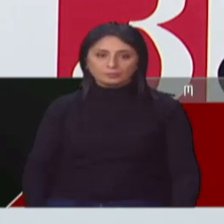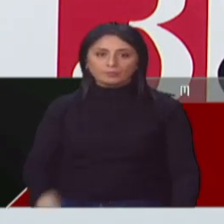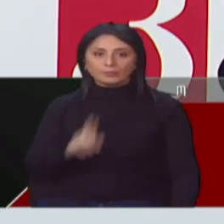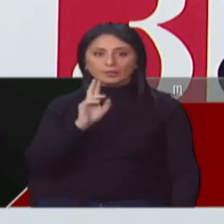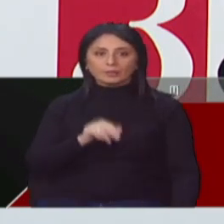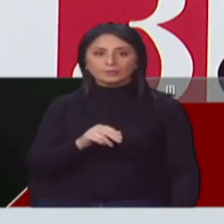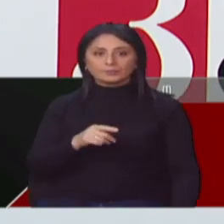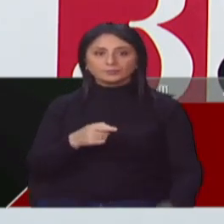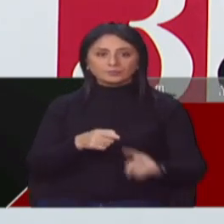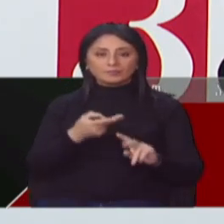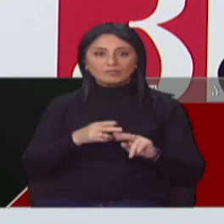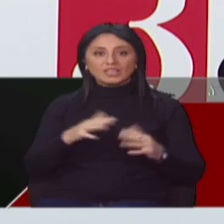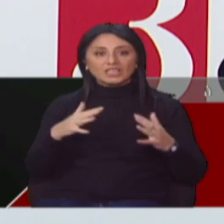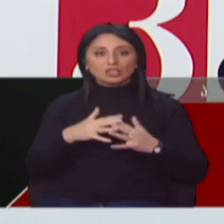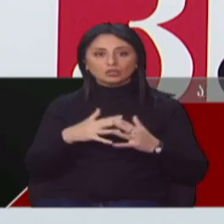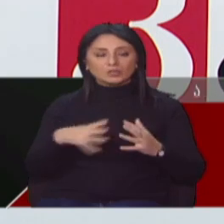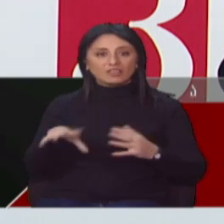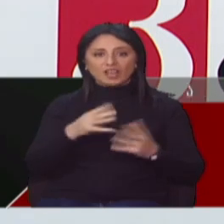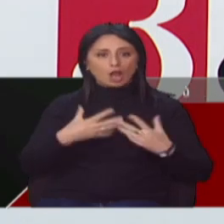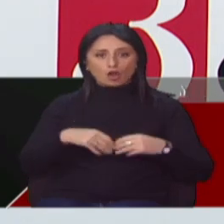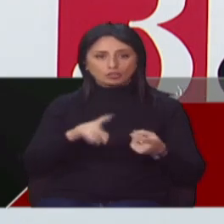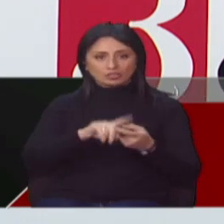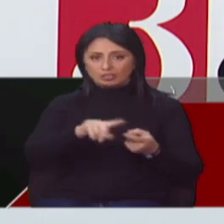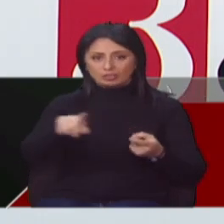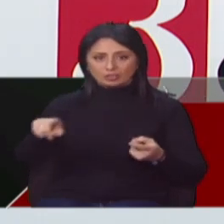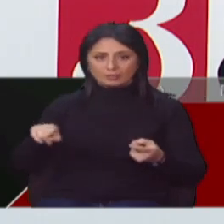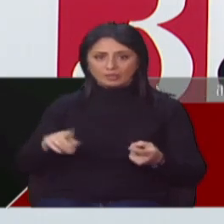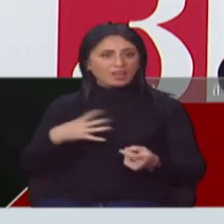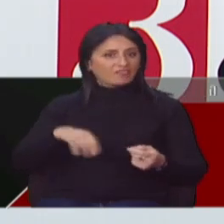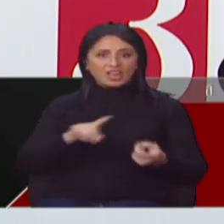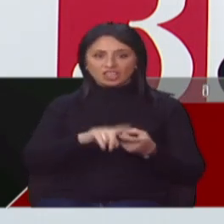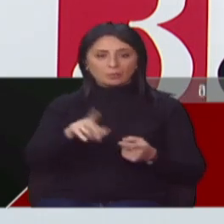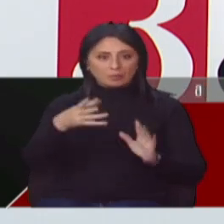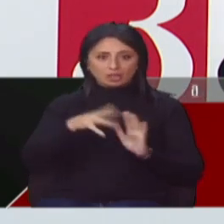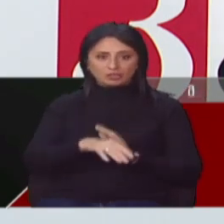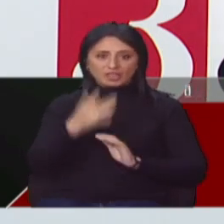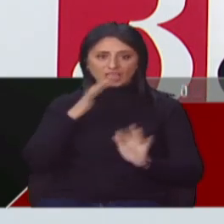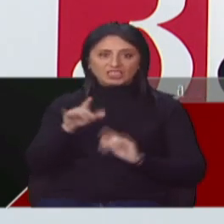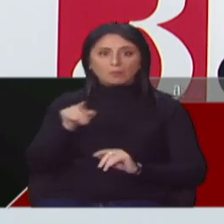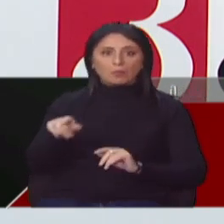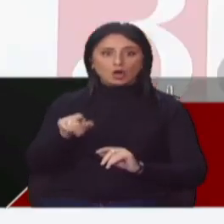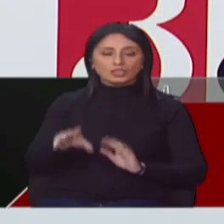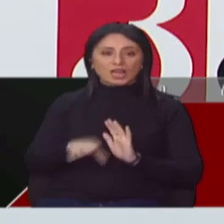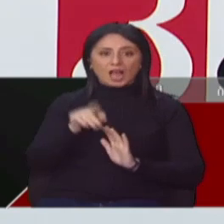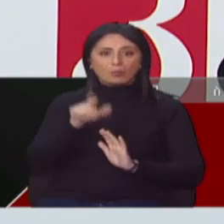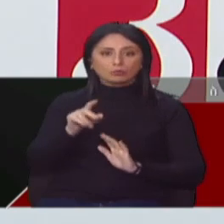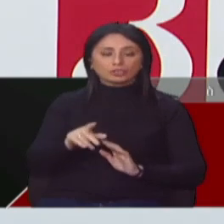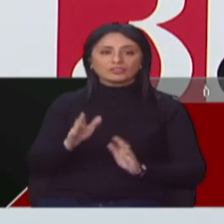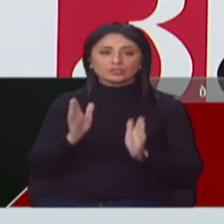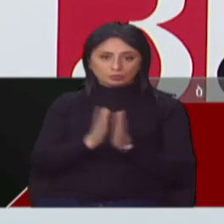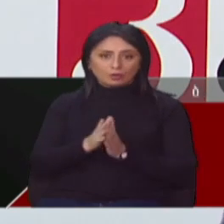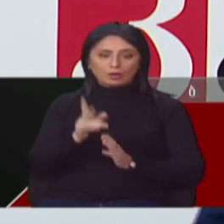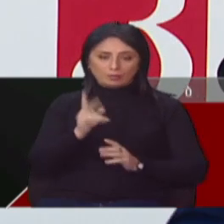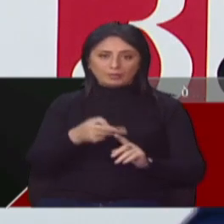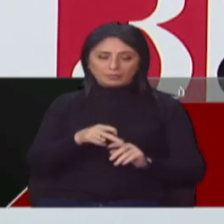და ეს ომი ყველა ოჯახს შეეხება. ყველა შეეხება, მათ შორის ნაციონალური მოძრაობის ამოქმედებს, მიმართავს სწორედ